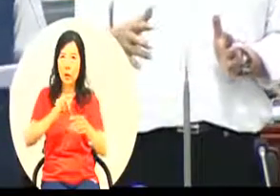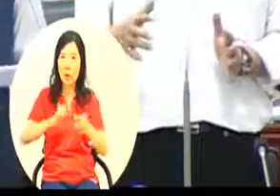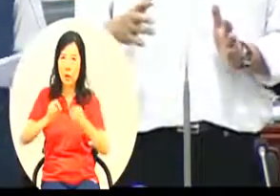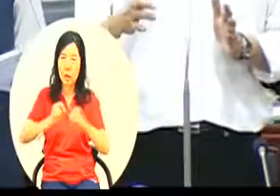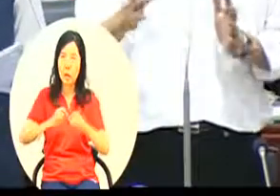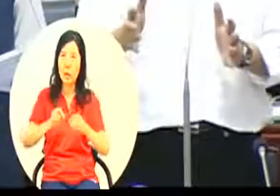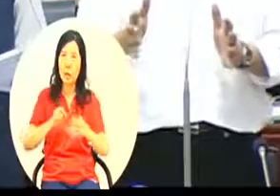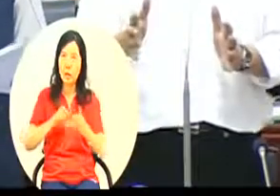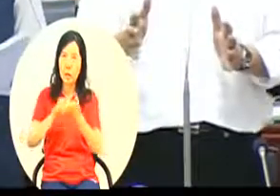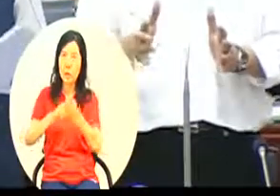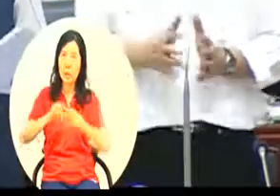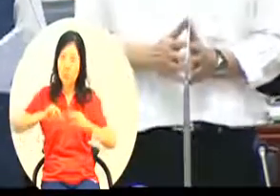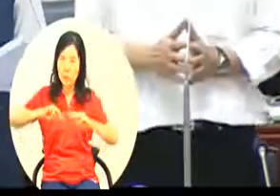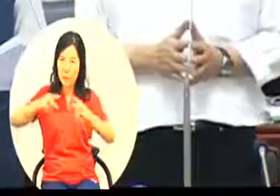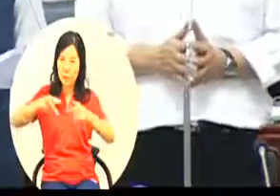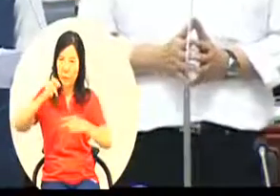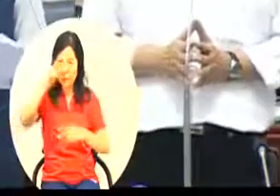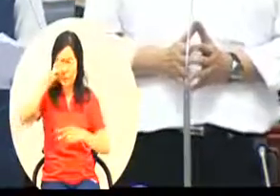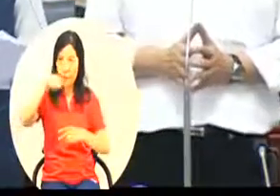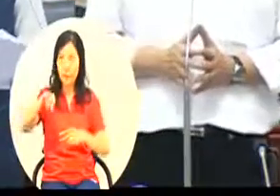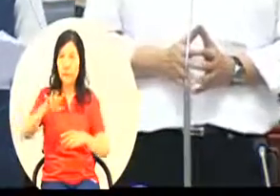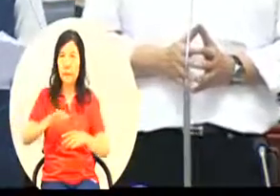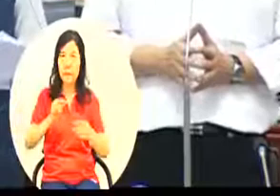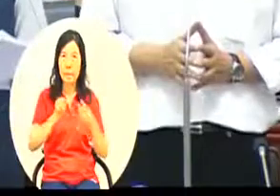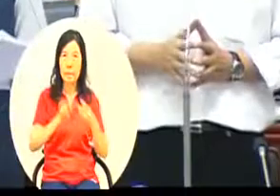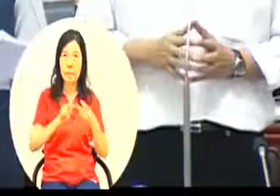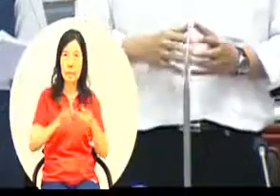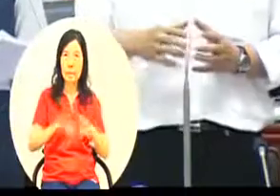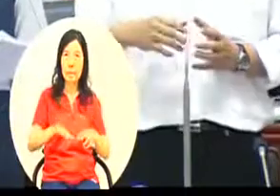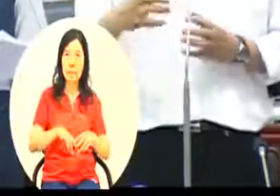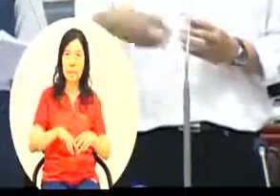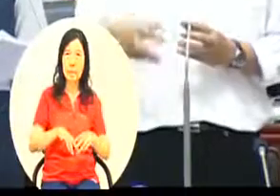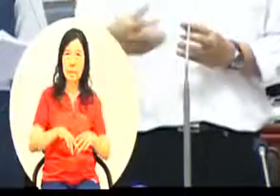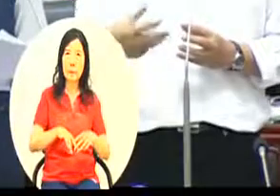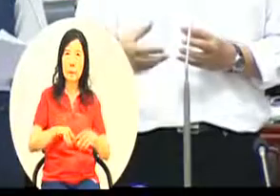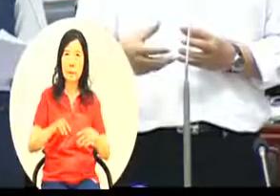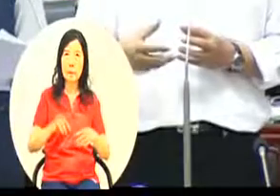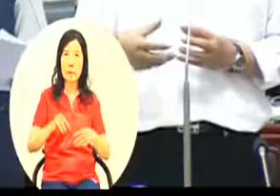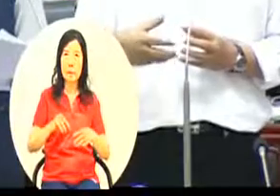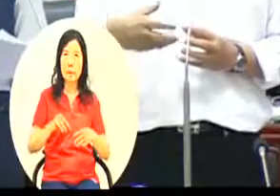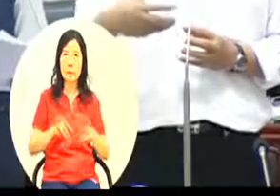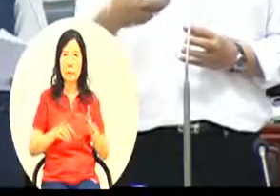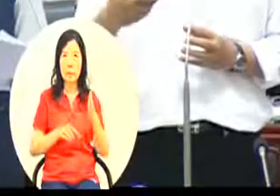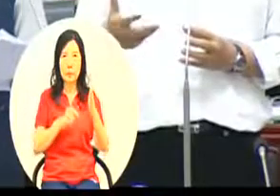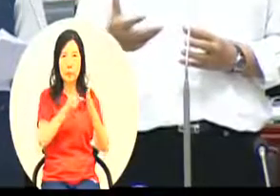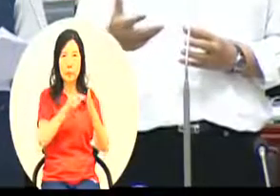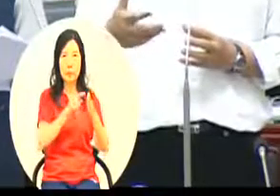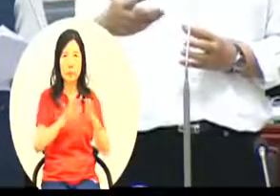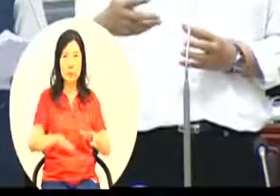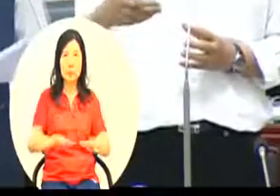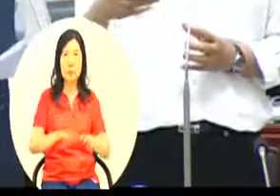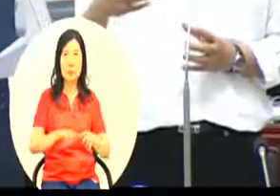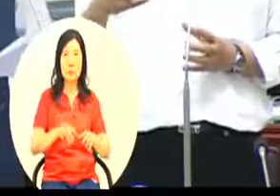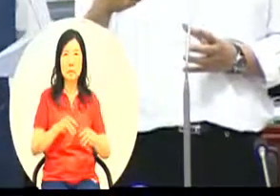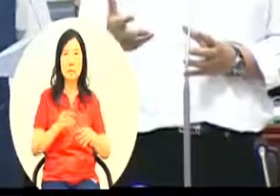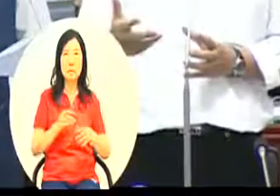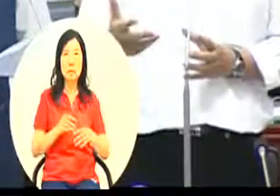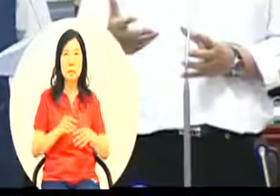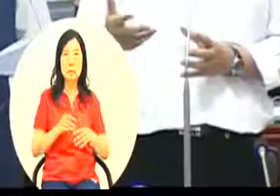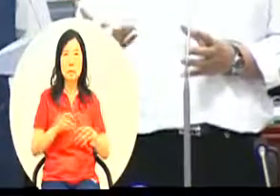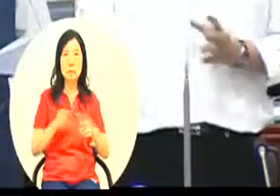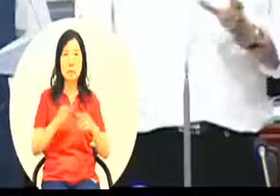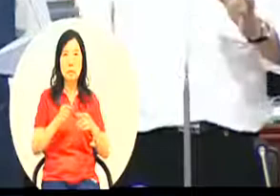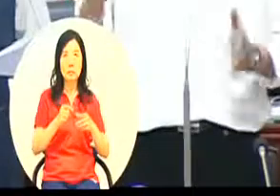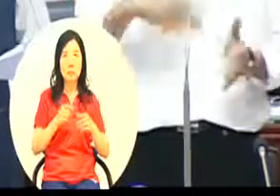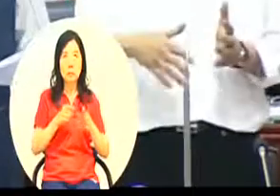善这个方向哈。第二个部分就是说我们在车子的部分，我们现在目前只要是公车业